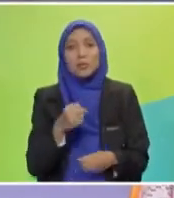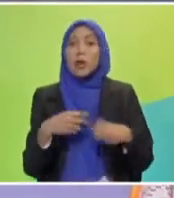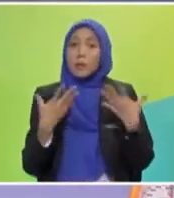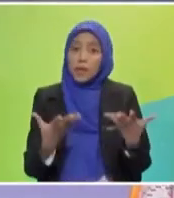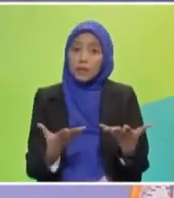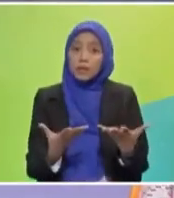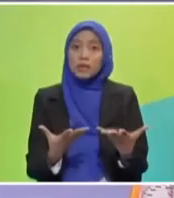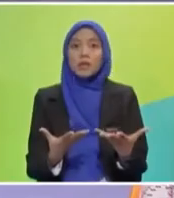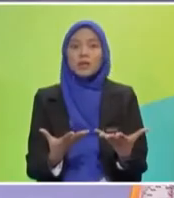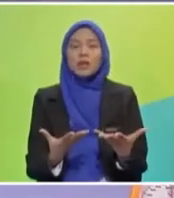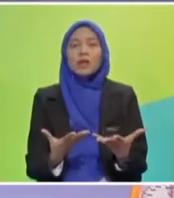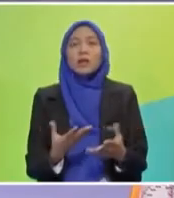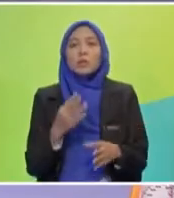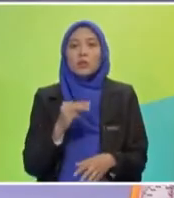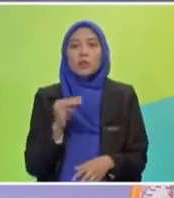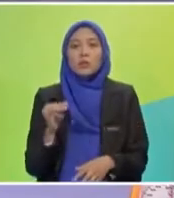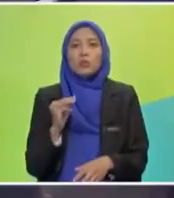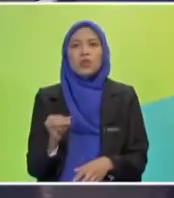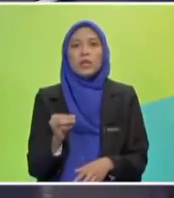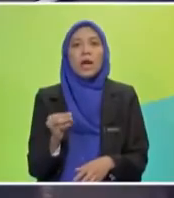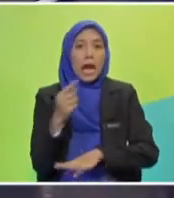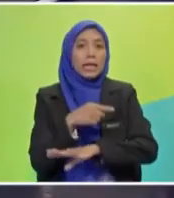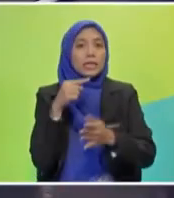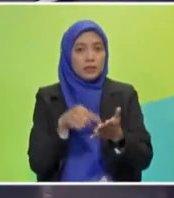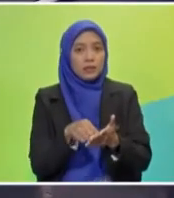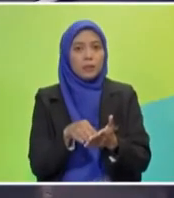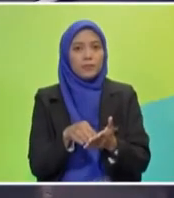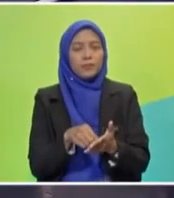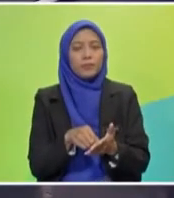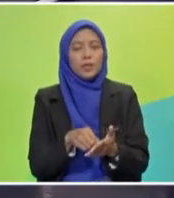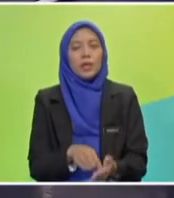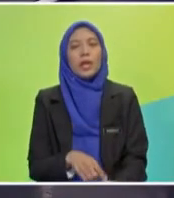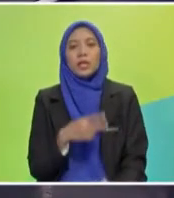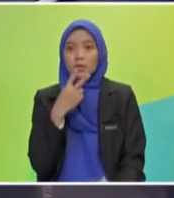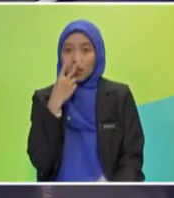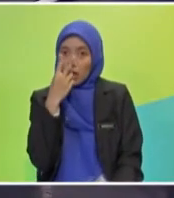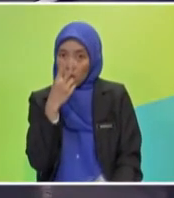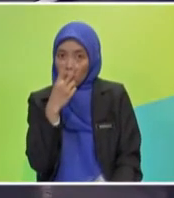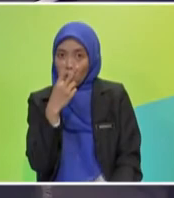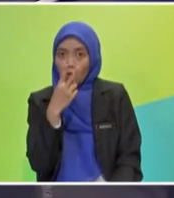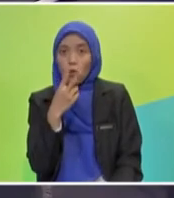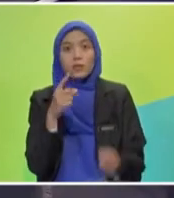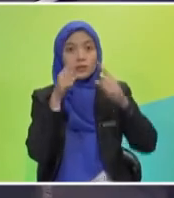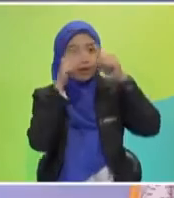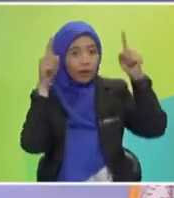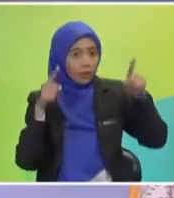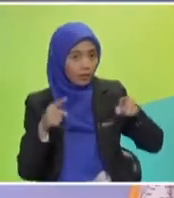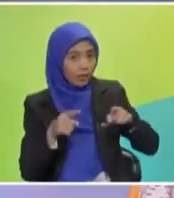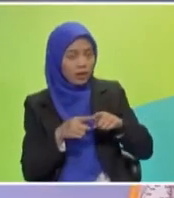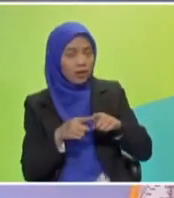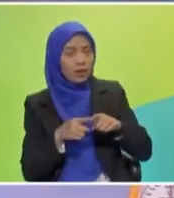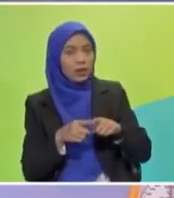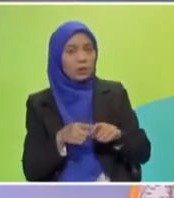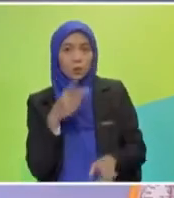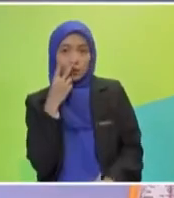pentaksiran keseluruhan bagi murid-murid kita hari ini. Okey, kalau kita tengok dekat papan ganjaran kita, carta ganjaran situ, dekat situ kita